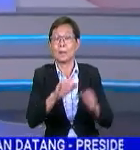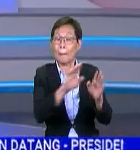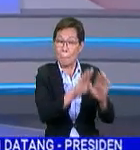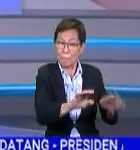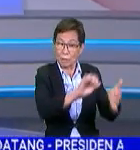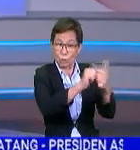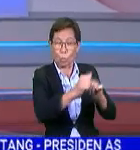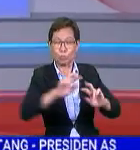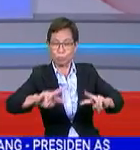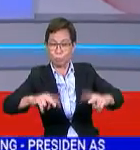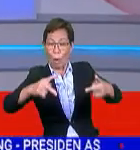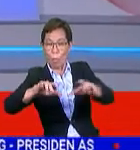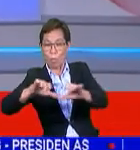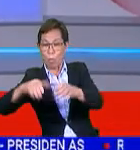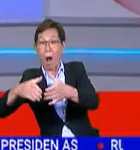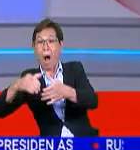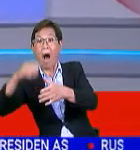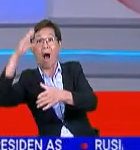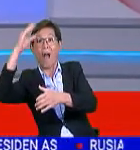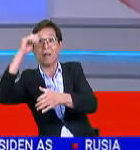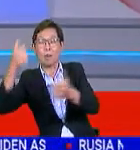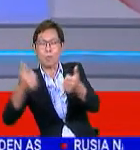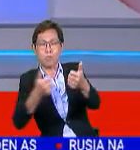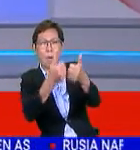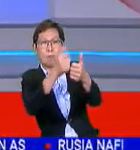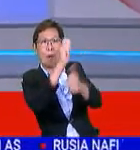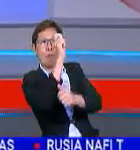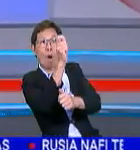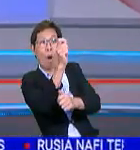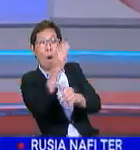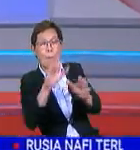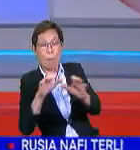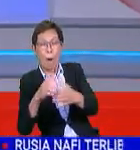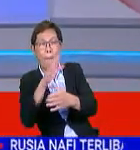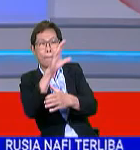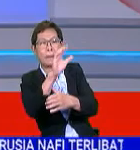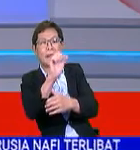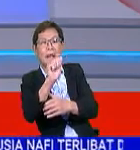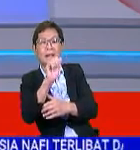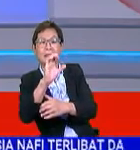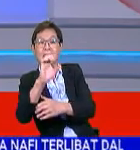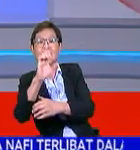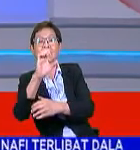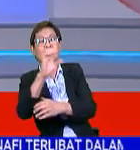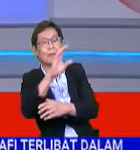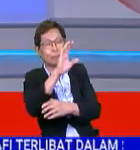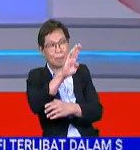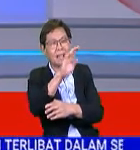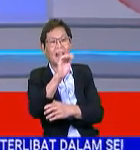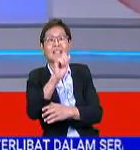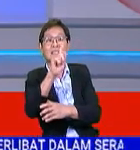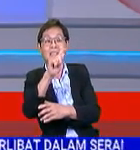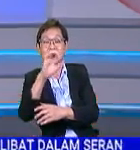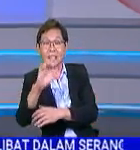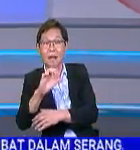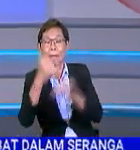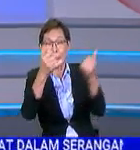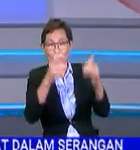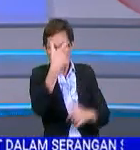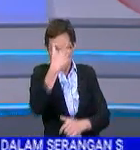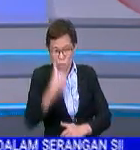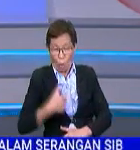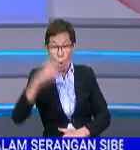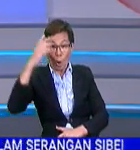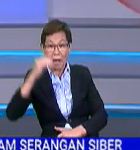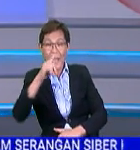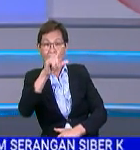paruh akhir pasukan lelaki kejohanan badminton berpasukan Asia BATC, pemain persorangan lelaki negara Lee Zijia